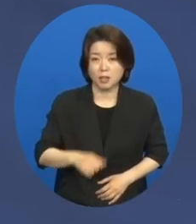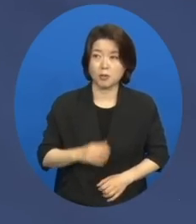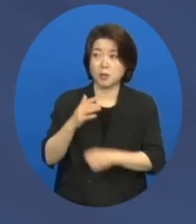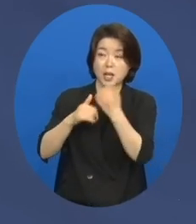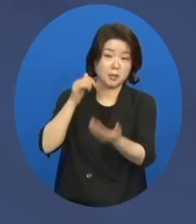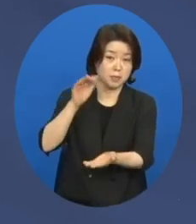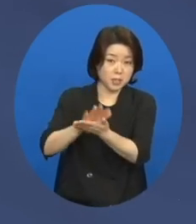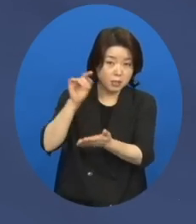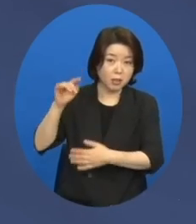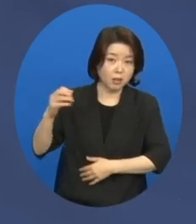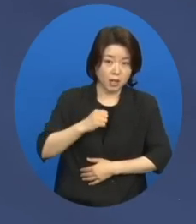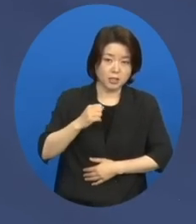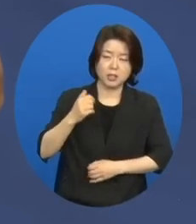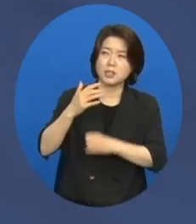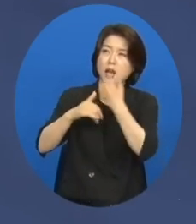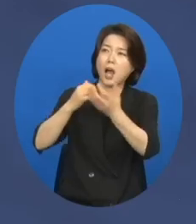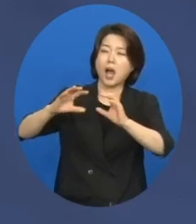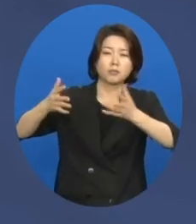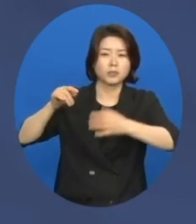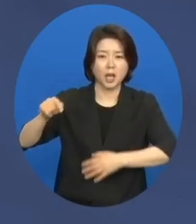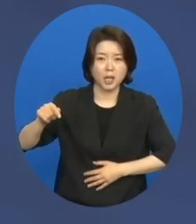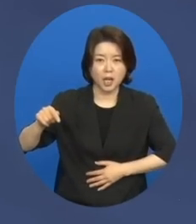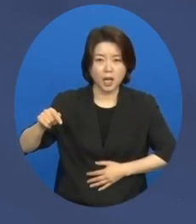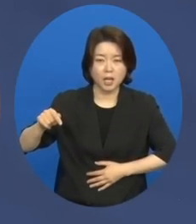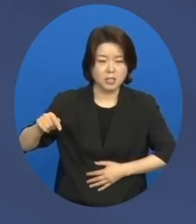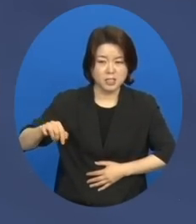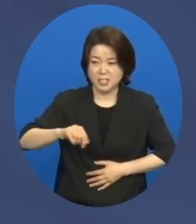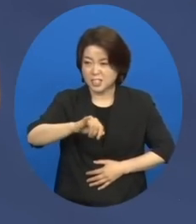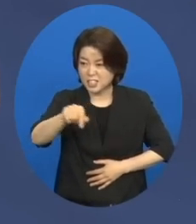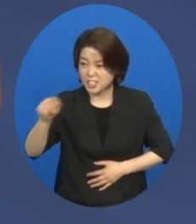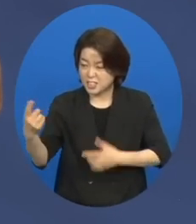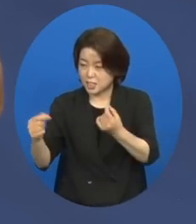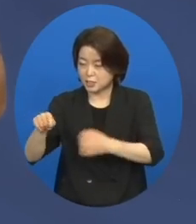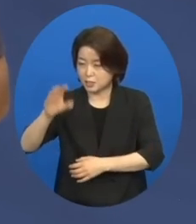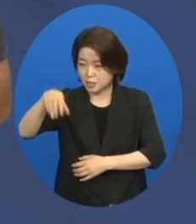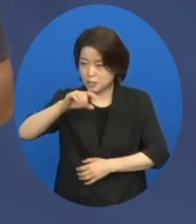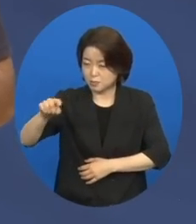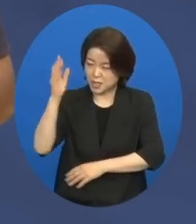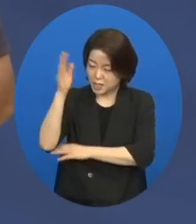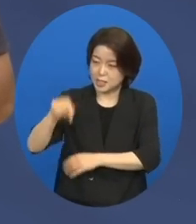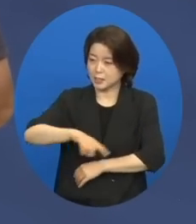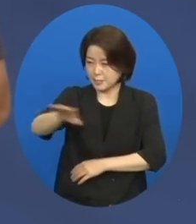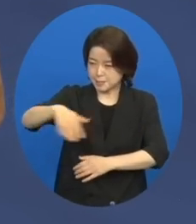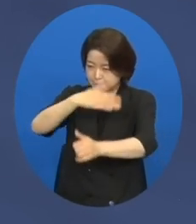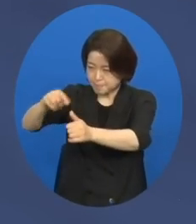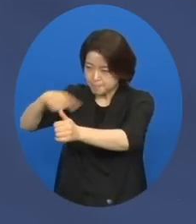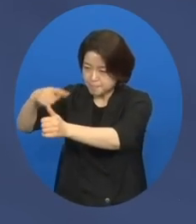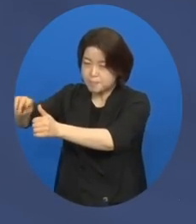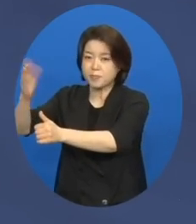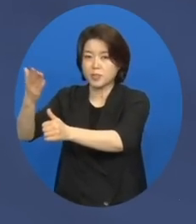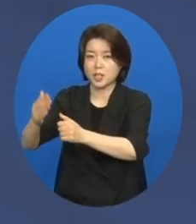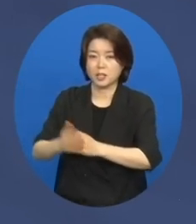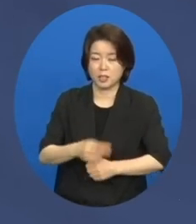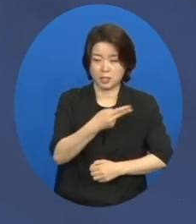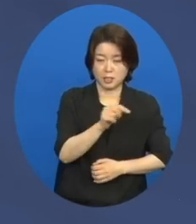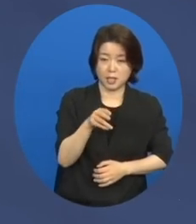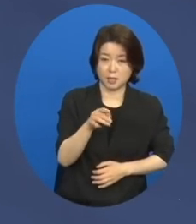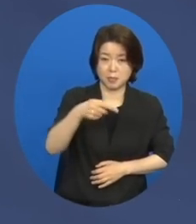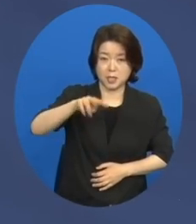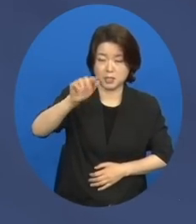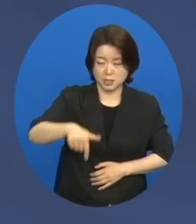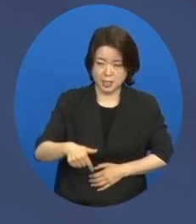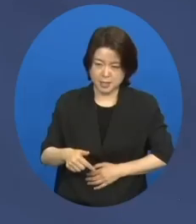열정으로 이 하나님 나라의 이 해충 같은 이것들 십자가 얘기하는 이것들 다 죽여야 된다. 그리고 다메섹까지